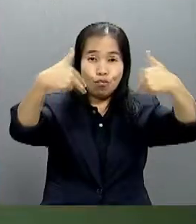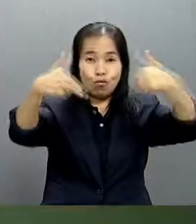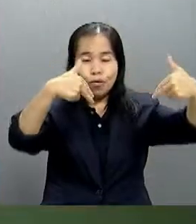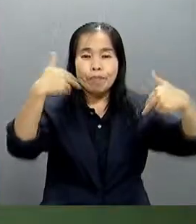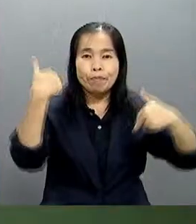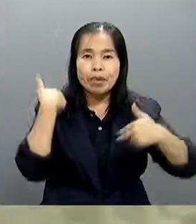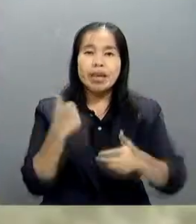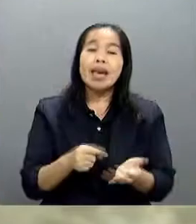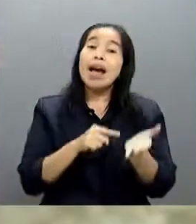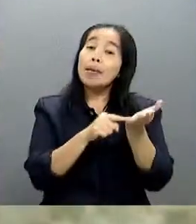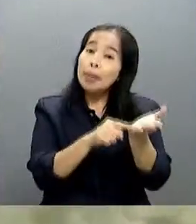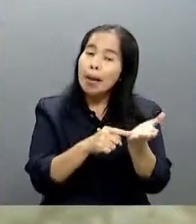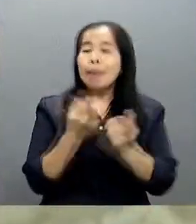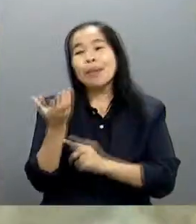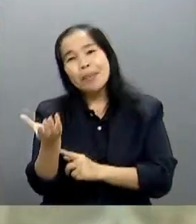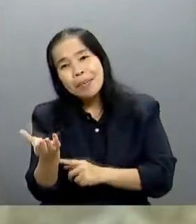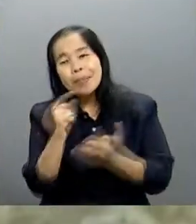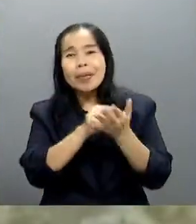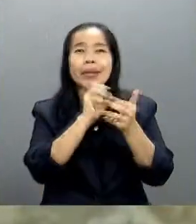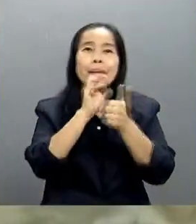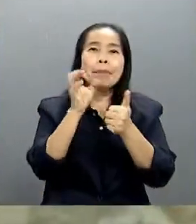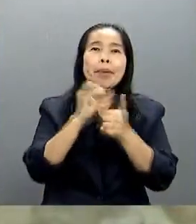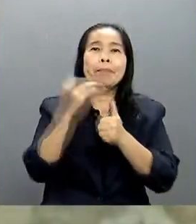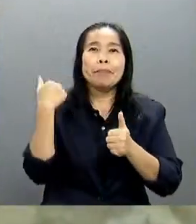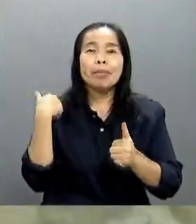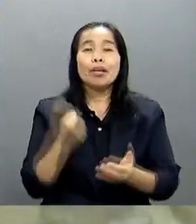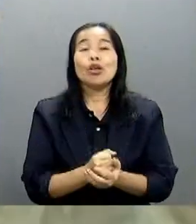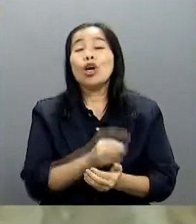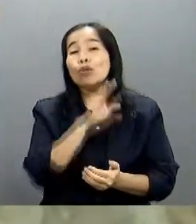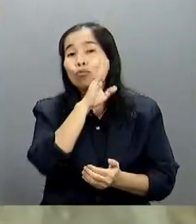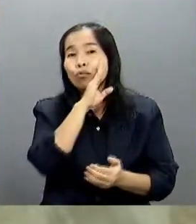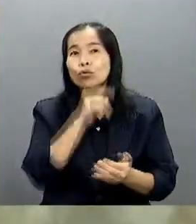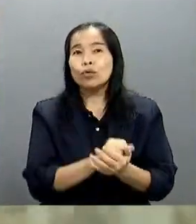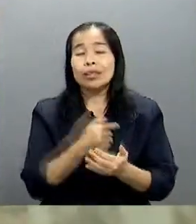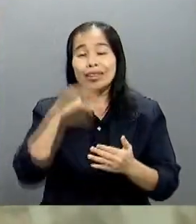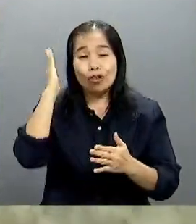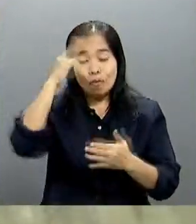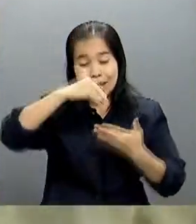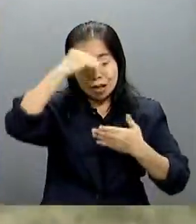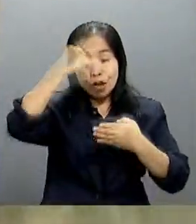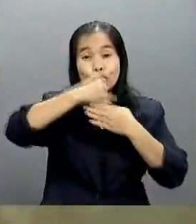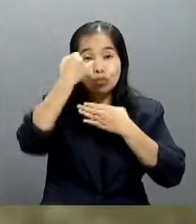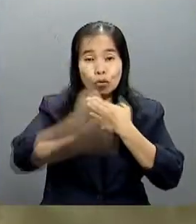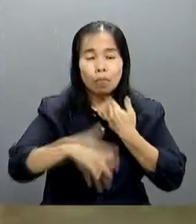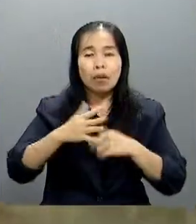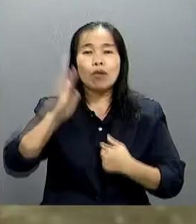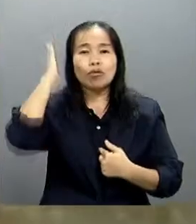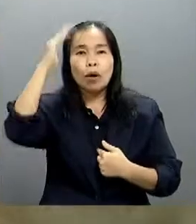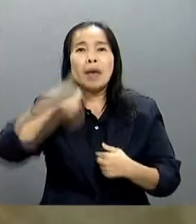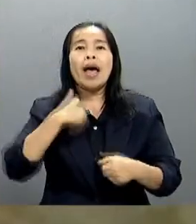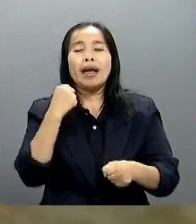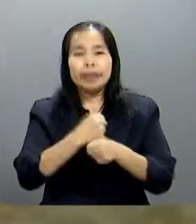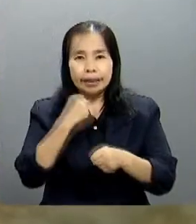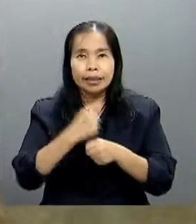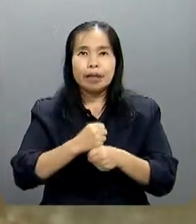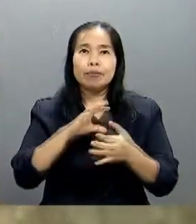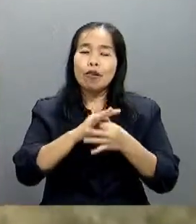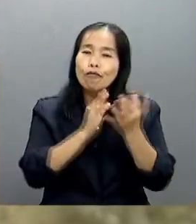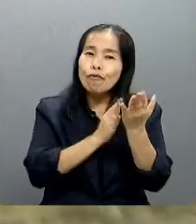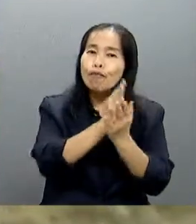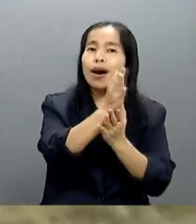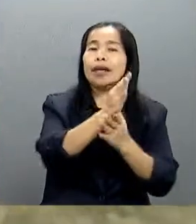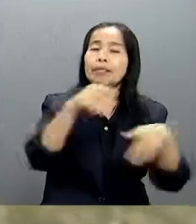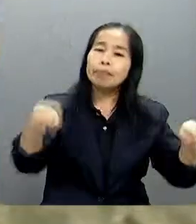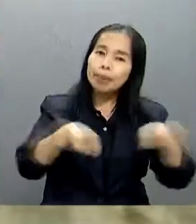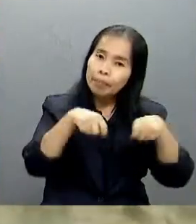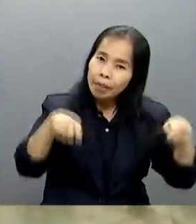ณ์อะไรอย่างนี้ค่ะถ้าสมมุติว่าหนูจบไปแล้วหนูอาจจะไม่มีเงินไปเรียนต่อที่อื่นนะคะหนูก็จะ